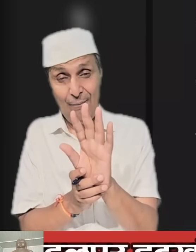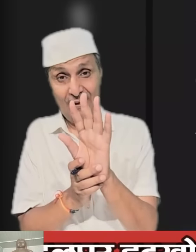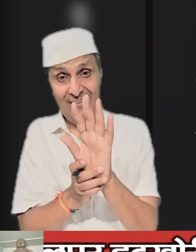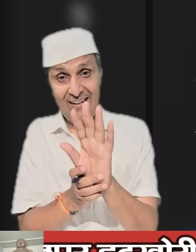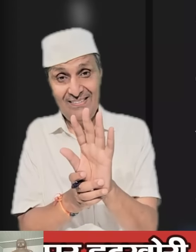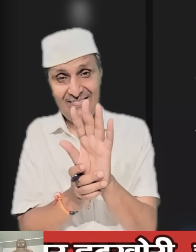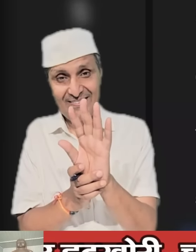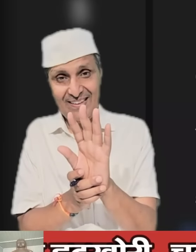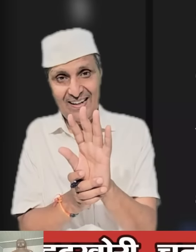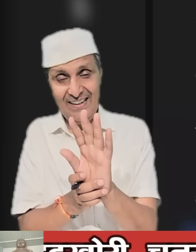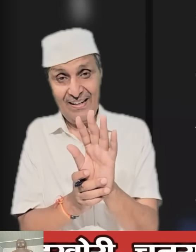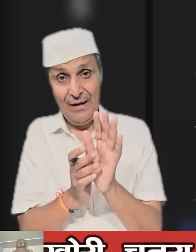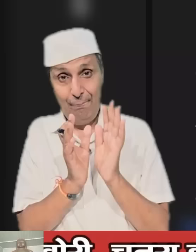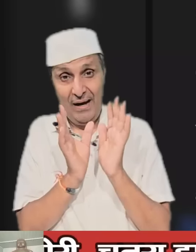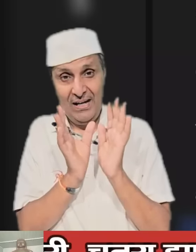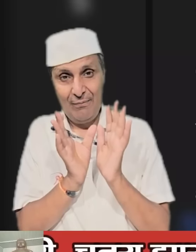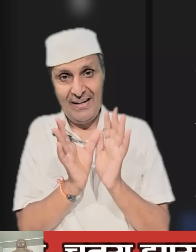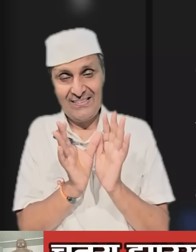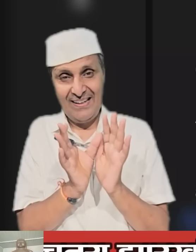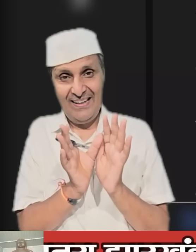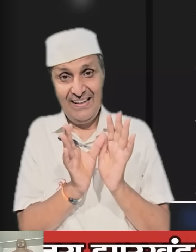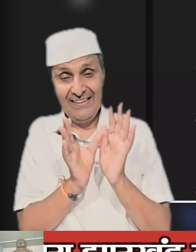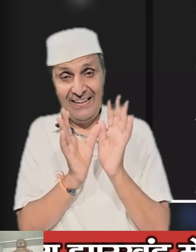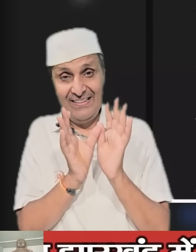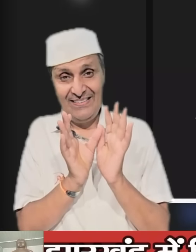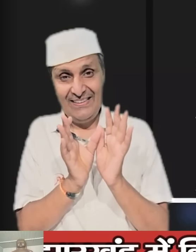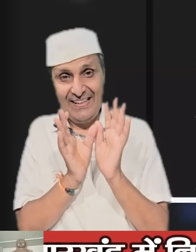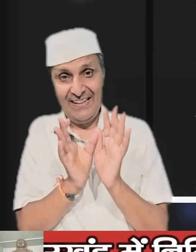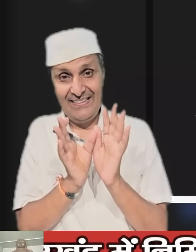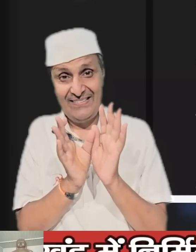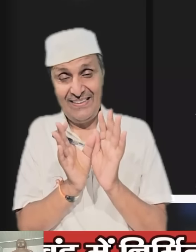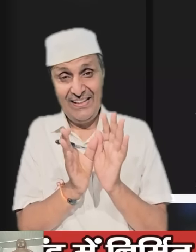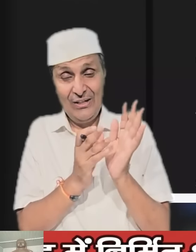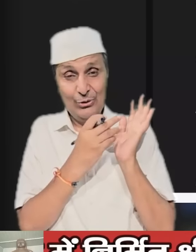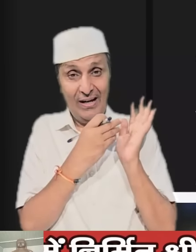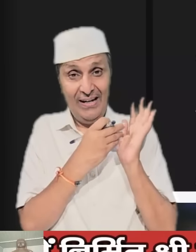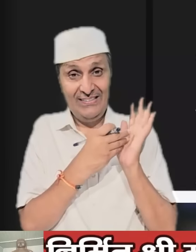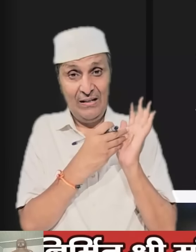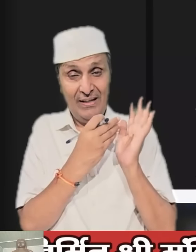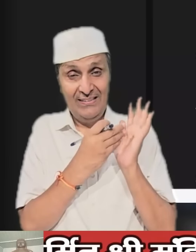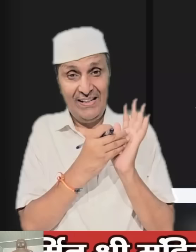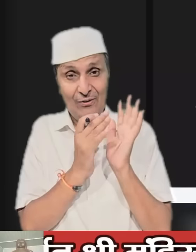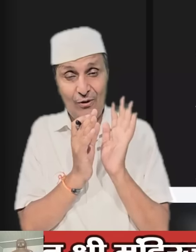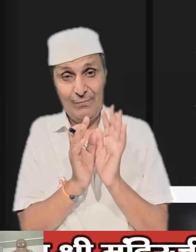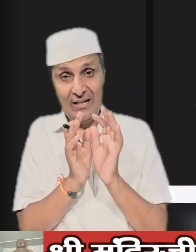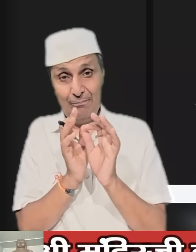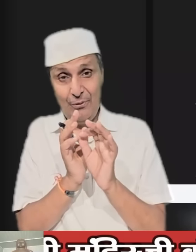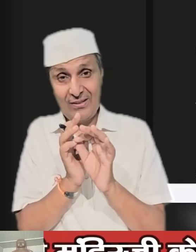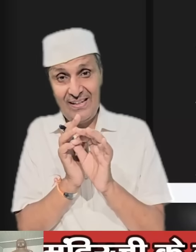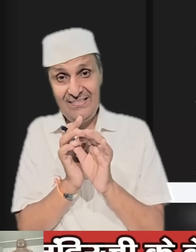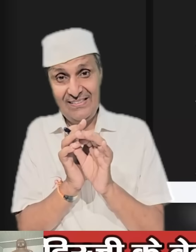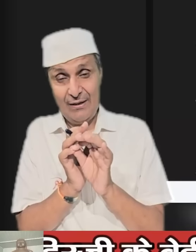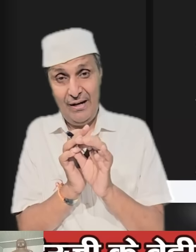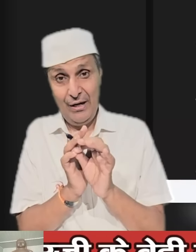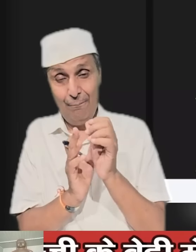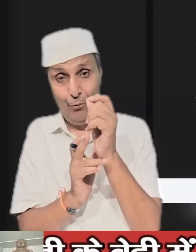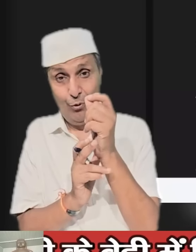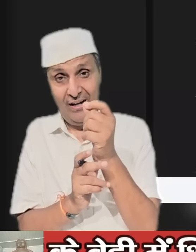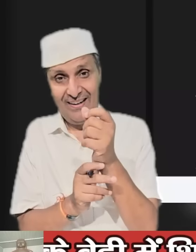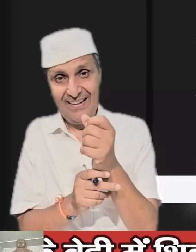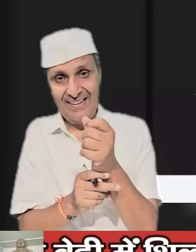है, पर यहीं से संस्कार लेके पहली बार ऐसा है कि किसी जैन तीर्थ से जो AGM इंजीनियरिंग कॉलेज में कंप्यूटर साइंस इंजीनियरिंग